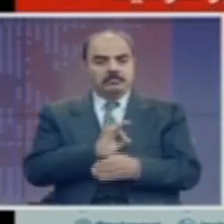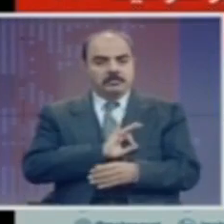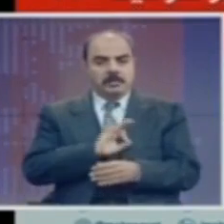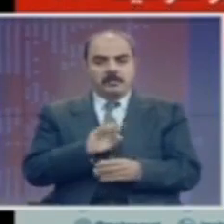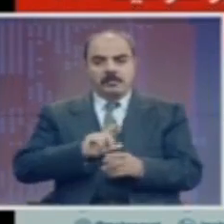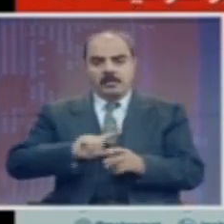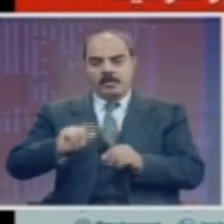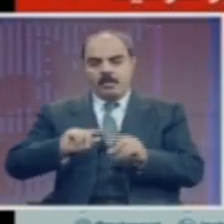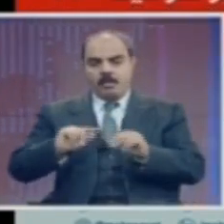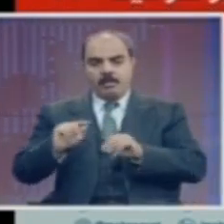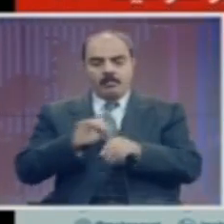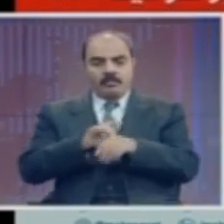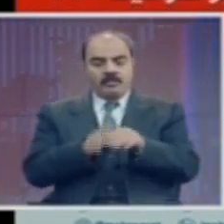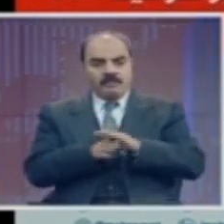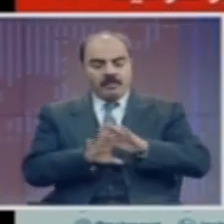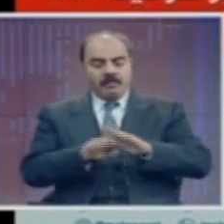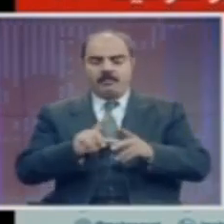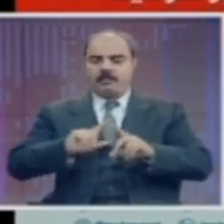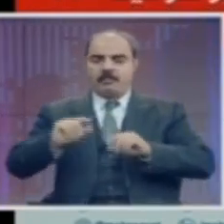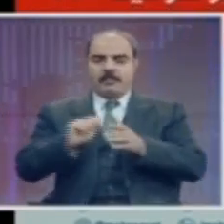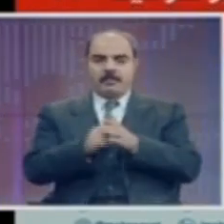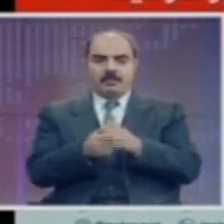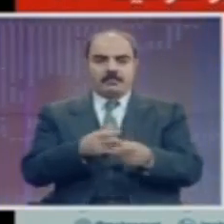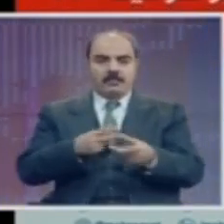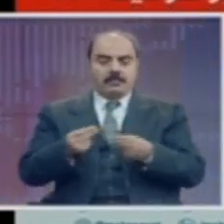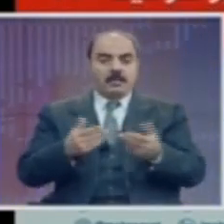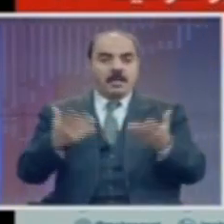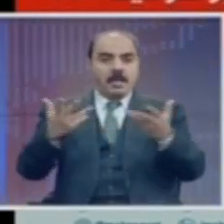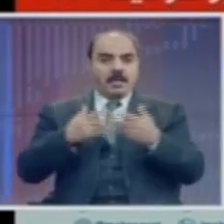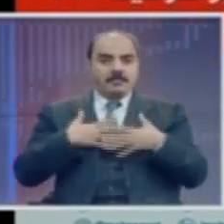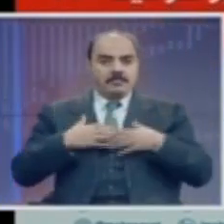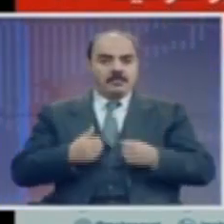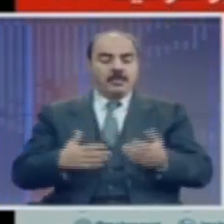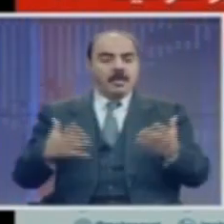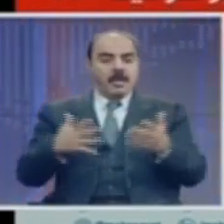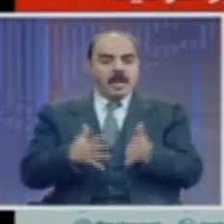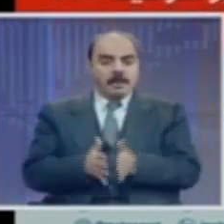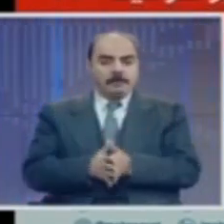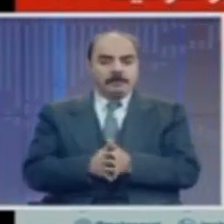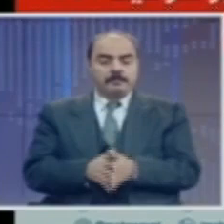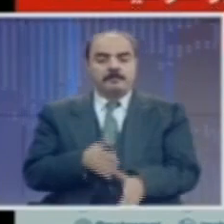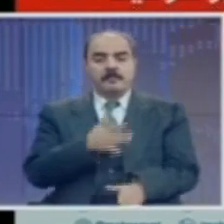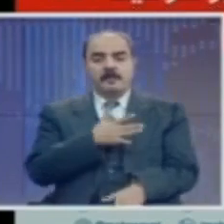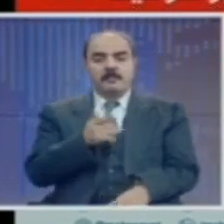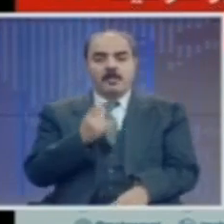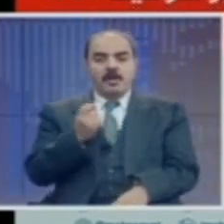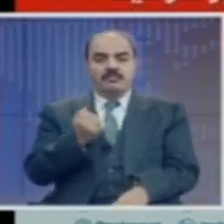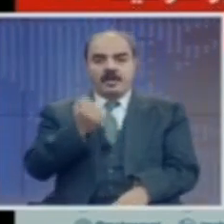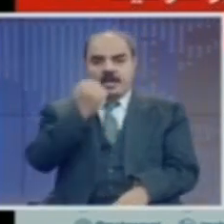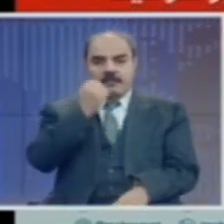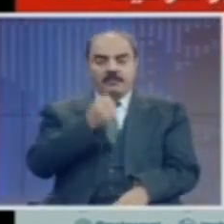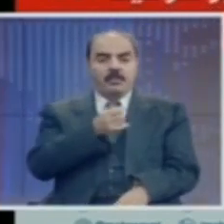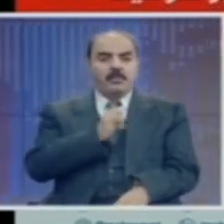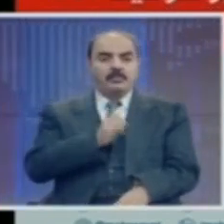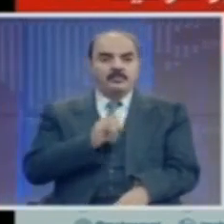421 حالة وخروجهم من العزل، ما يرفع إجمالي عدد المتعافين من الفيروس إلى نحو